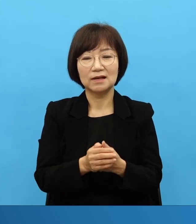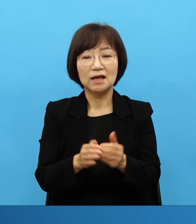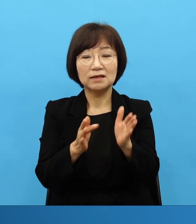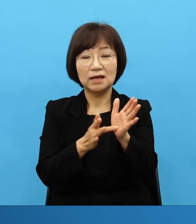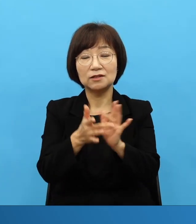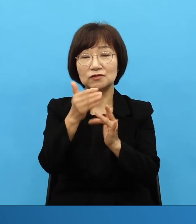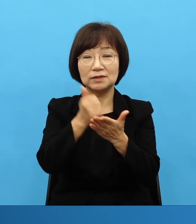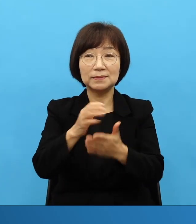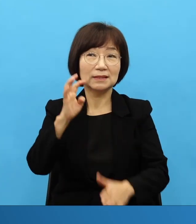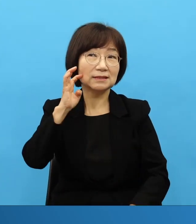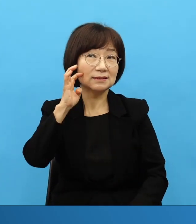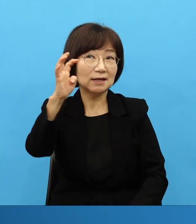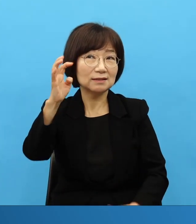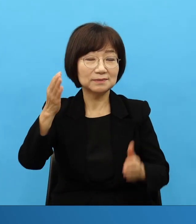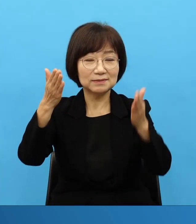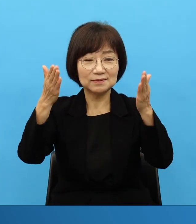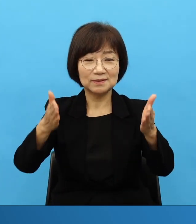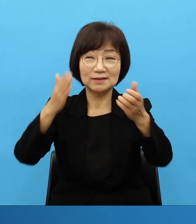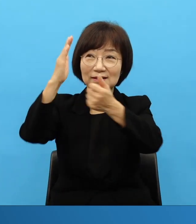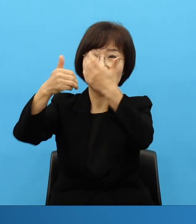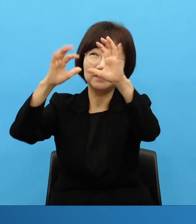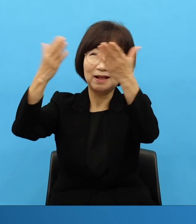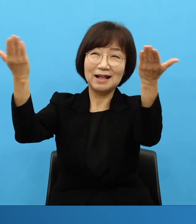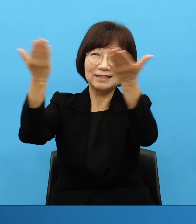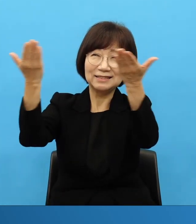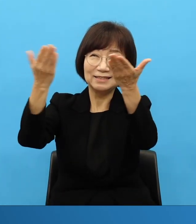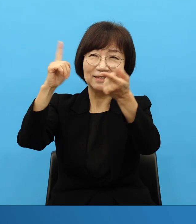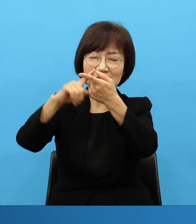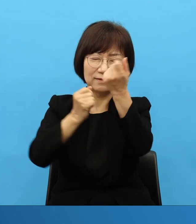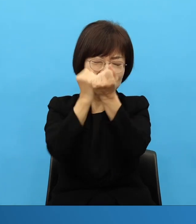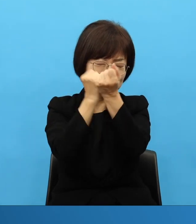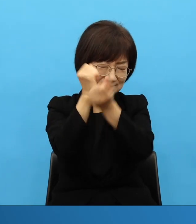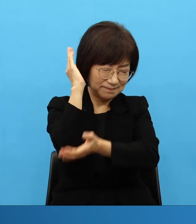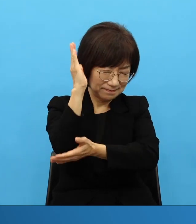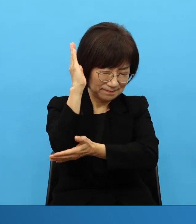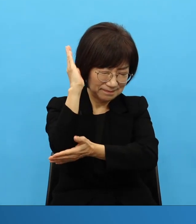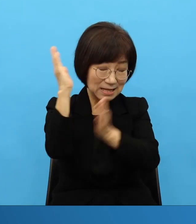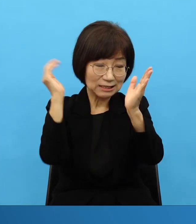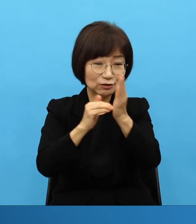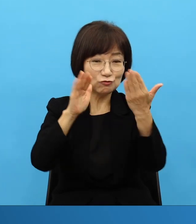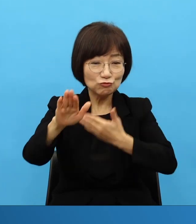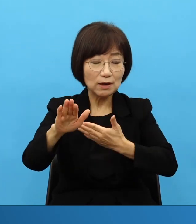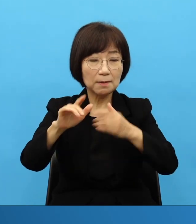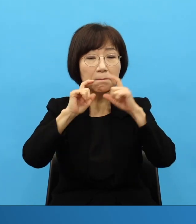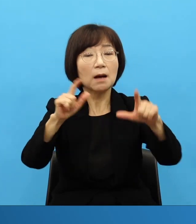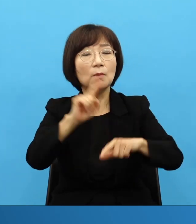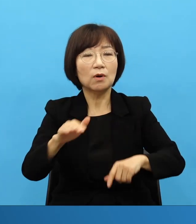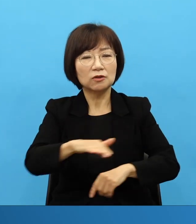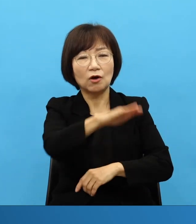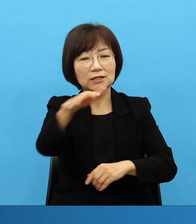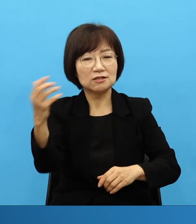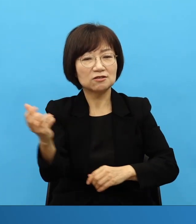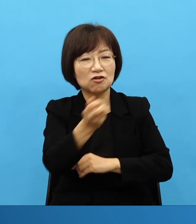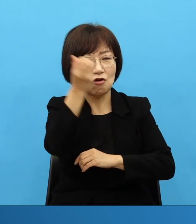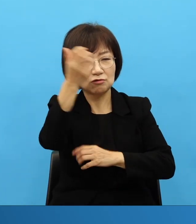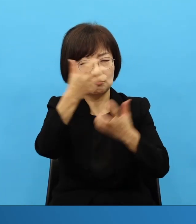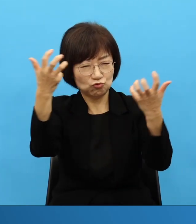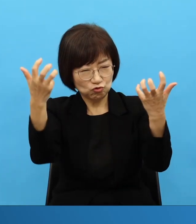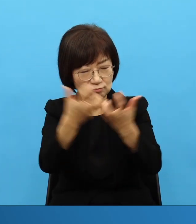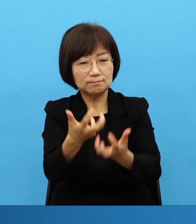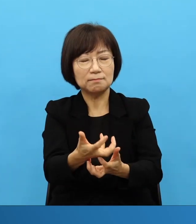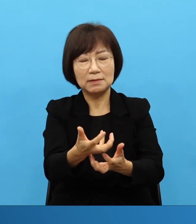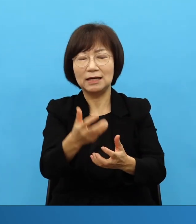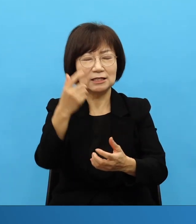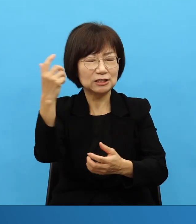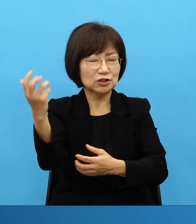난 뒤에는 오직 성령 받을 것이다. After the explanation of the kingdom of God for 40 days and 40 nights, he explains about that only when